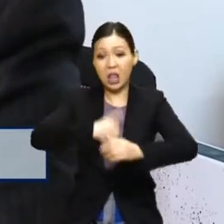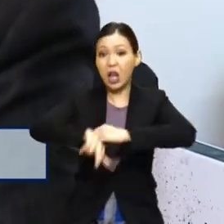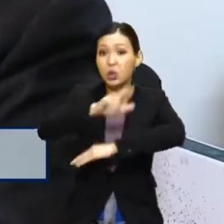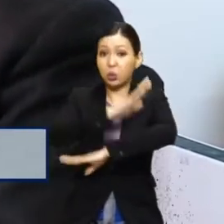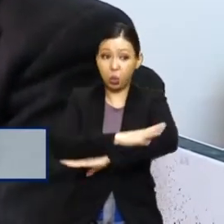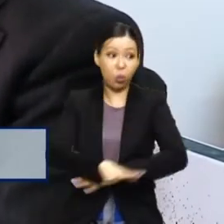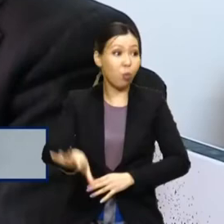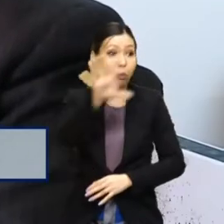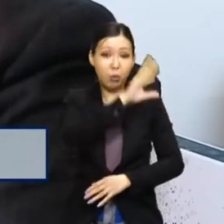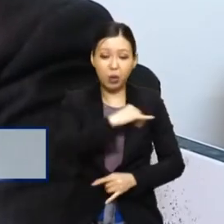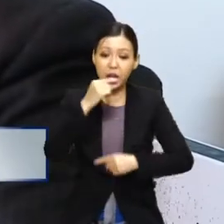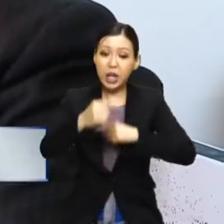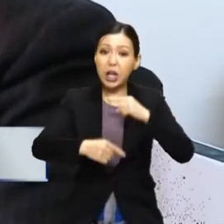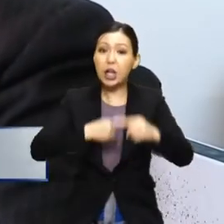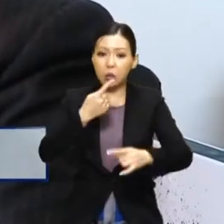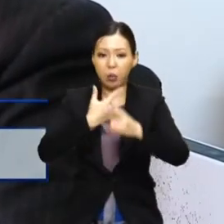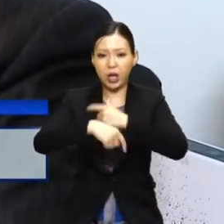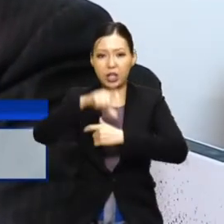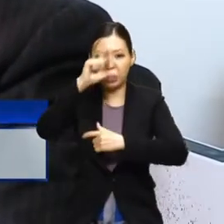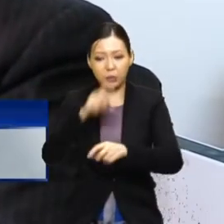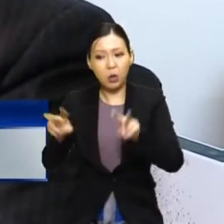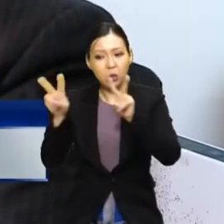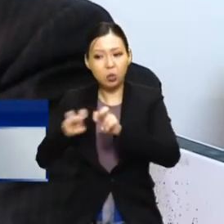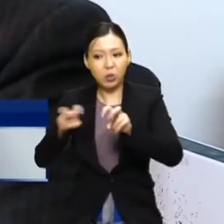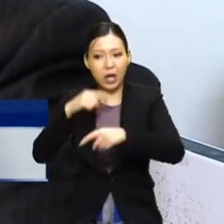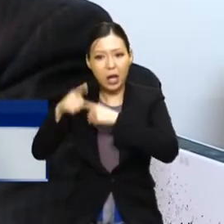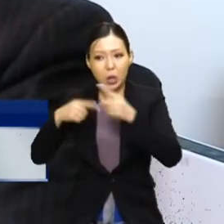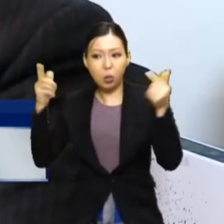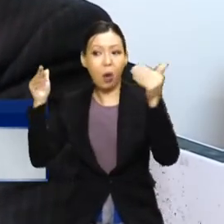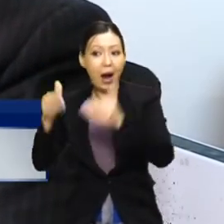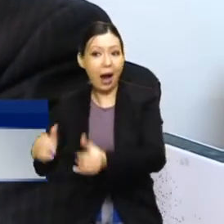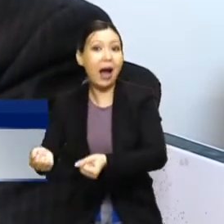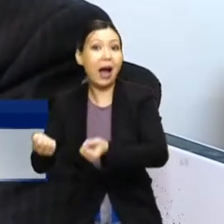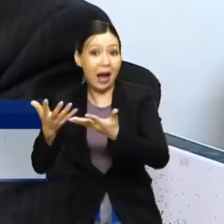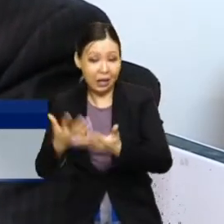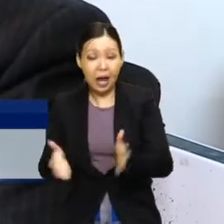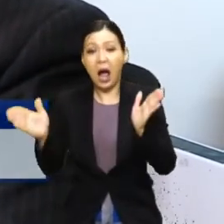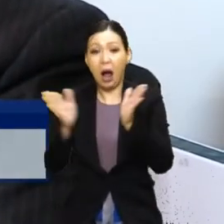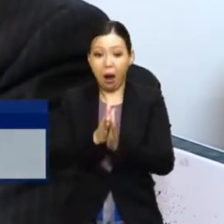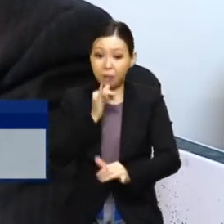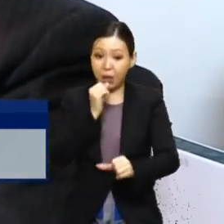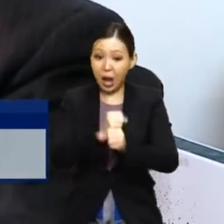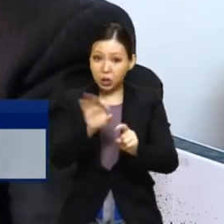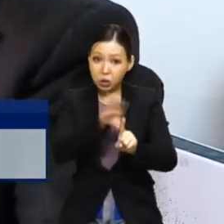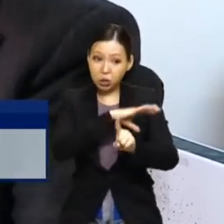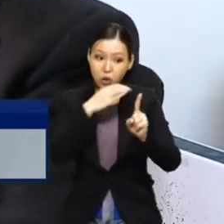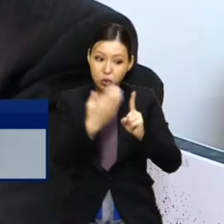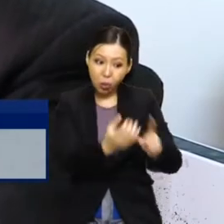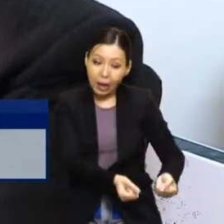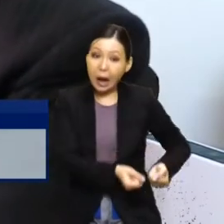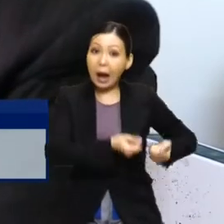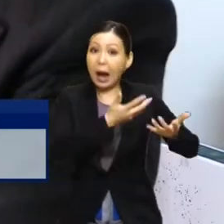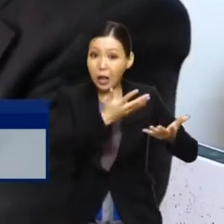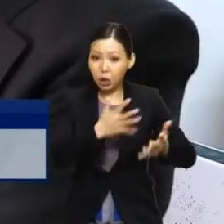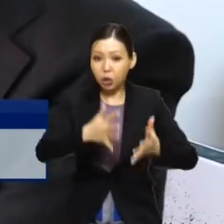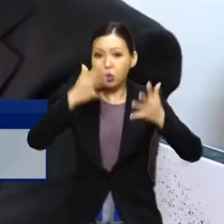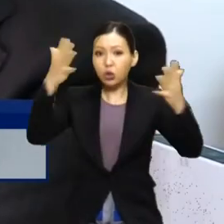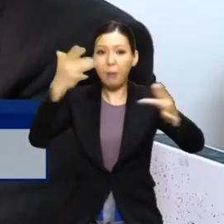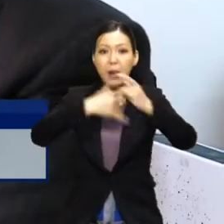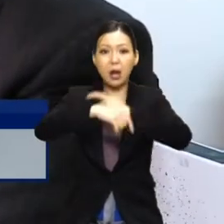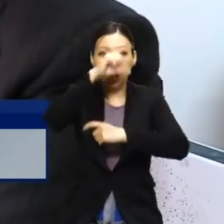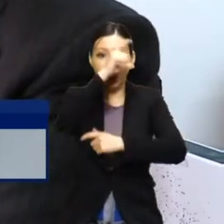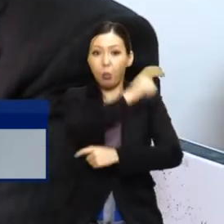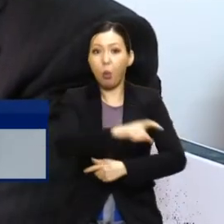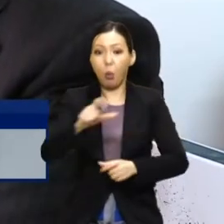surguuluud maan uur iluu odo erdem hiimgeenii sudlgaar ugu anhaardag zaaglaa hirvee ingeed odo hamtai ajilnaanii soyil bii bolod tomohon erdemtiin